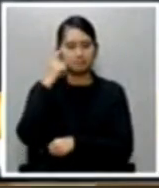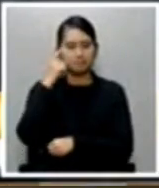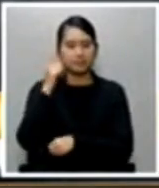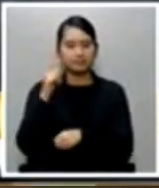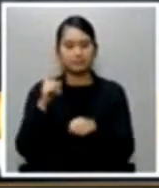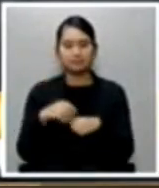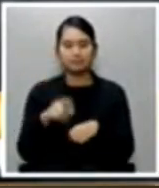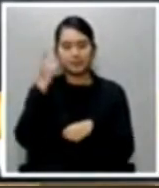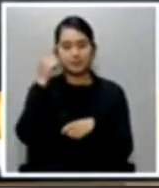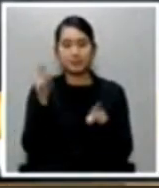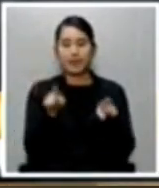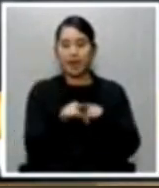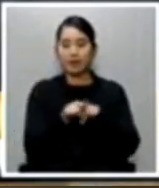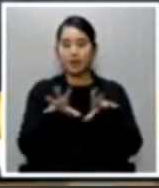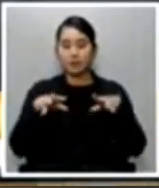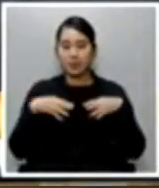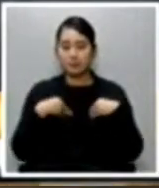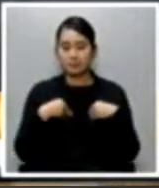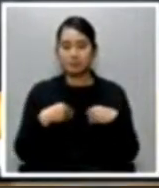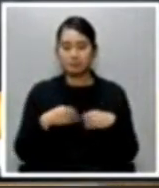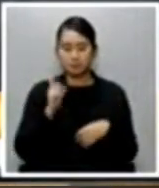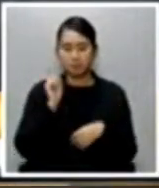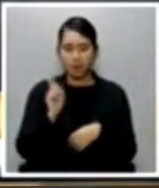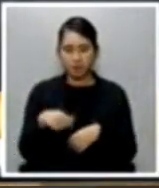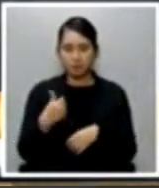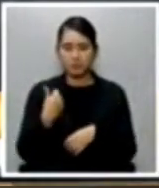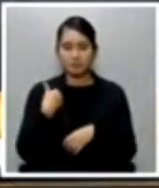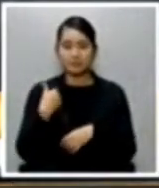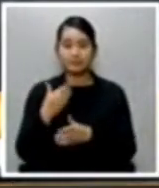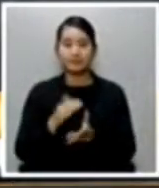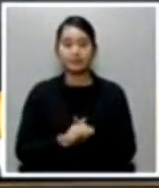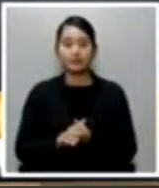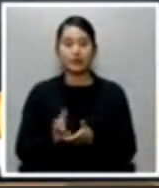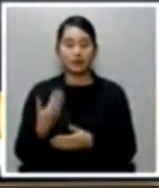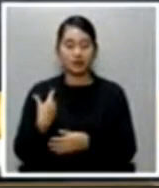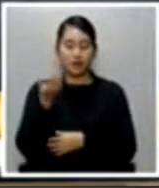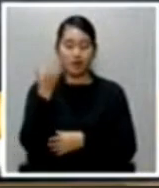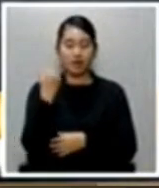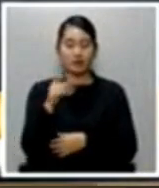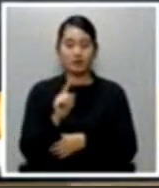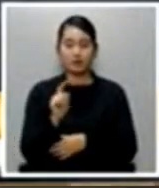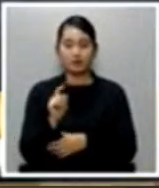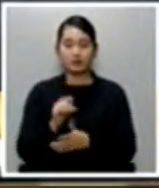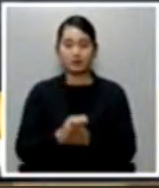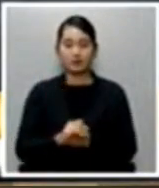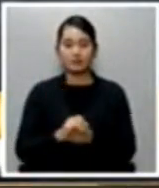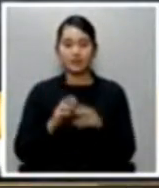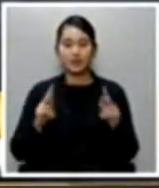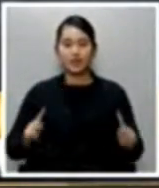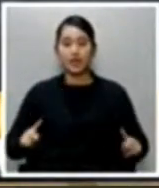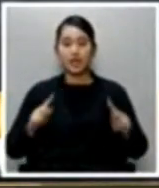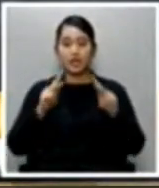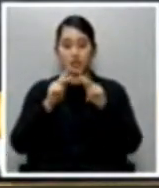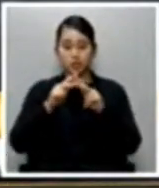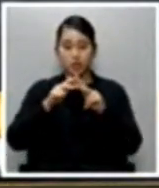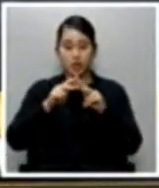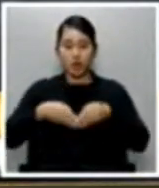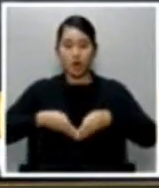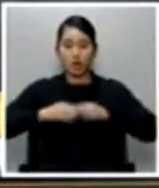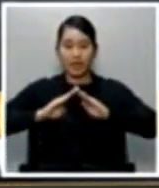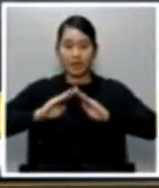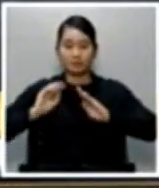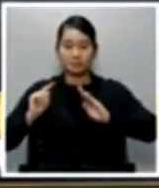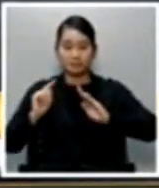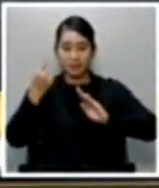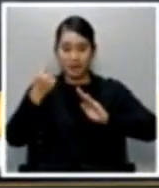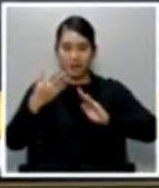เห็นด้วยเป็นอย่างยิ่งครับว่าคุณจะต้องมีจริงๆแล้วตอนที่ท่านตั้งกระทรวงใหม่เนี่ยผ